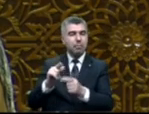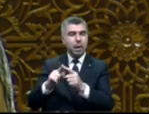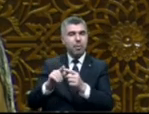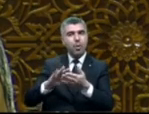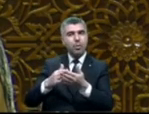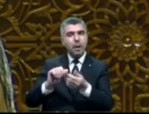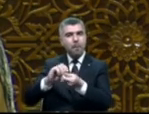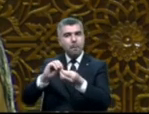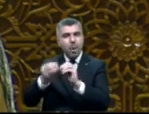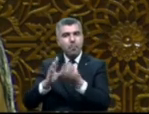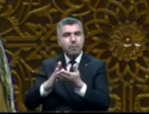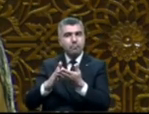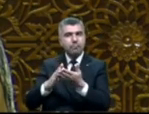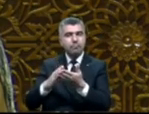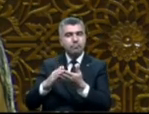لفض النزاعات